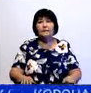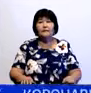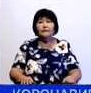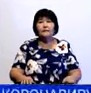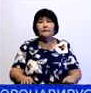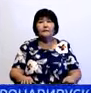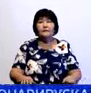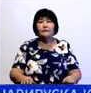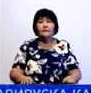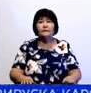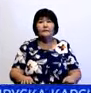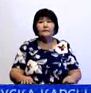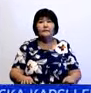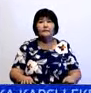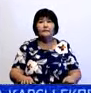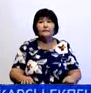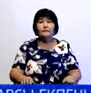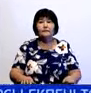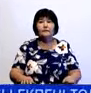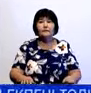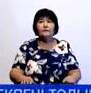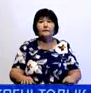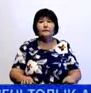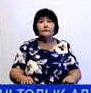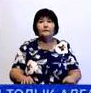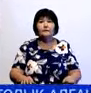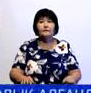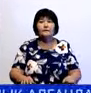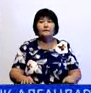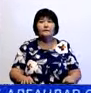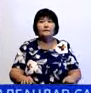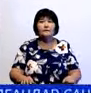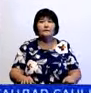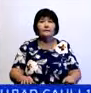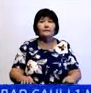полициясы елдің қорғаны. Қазақ